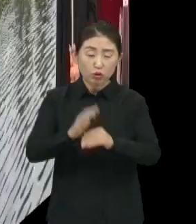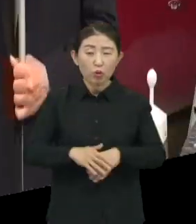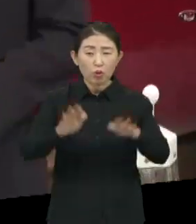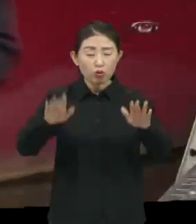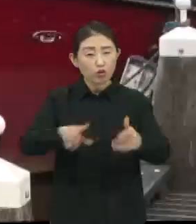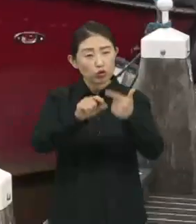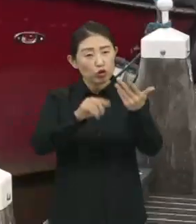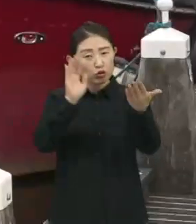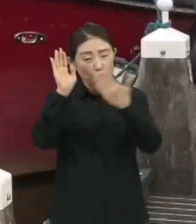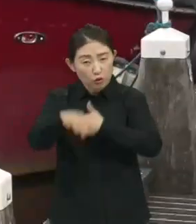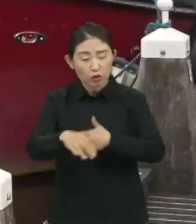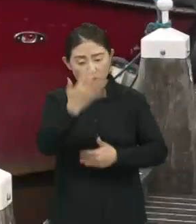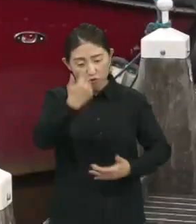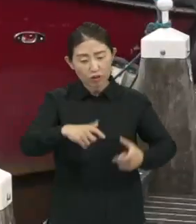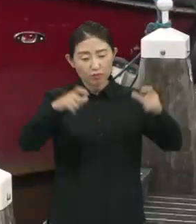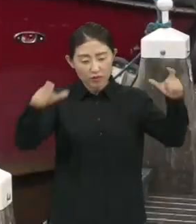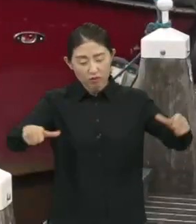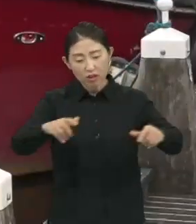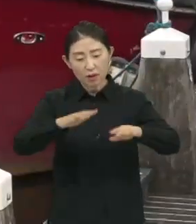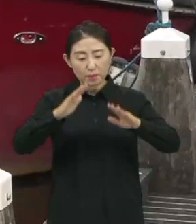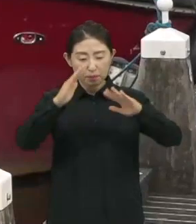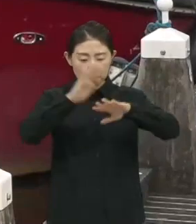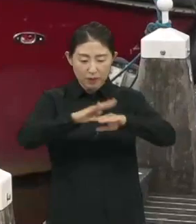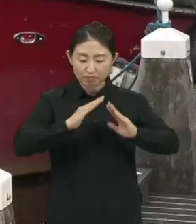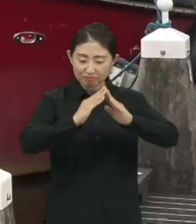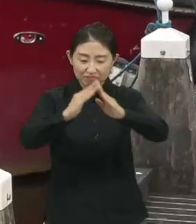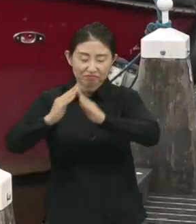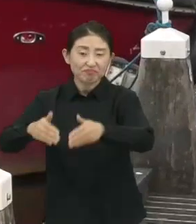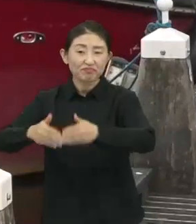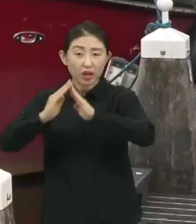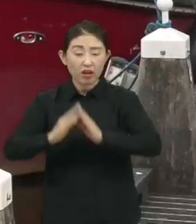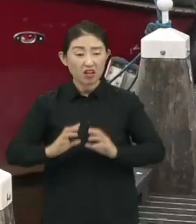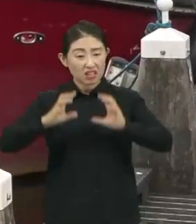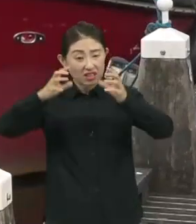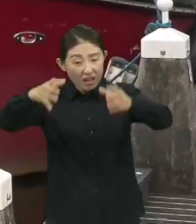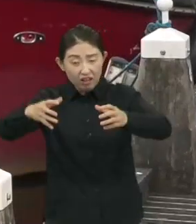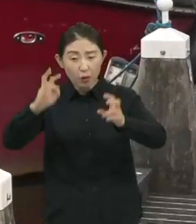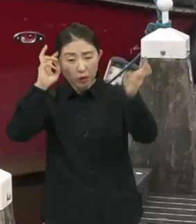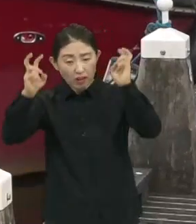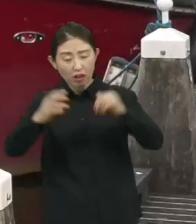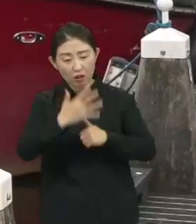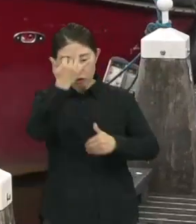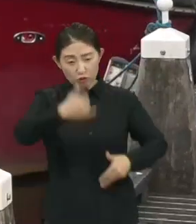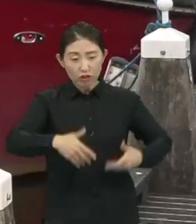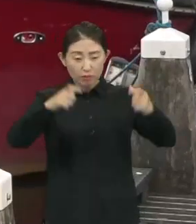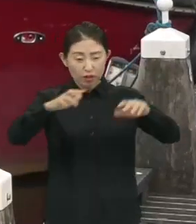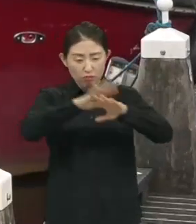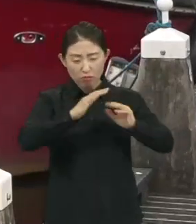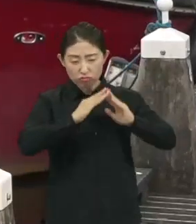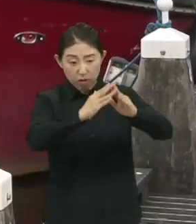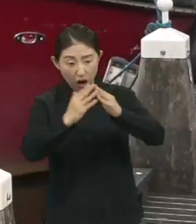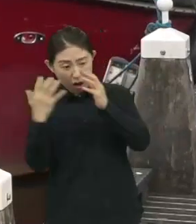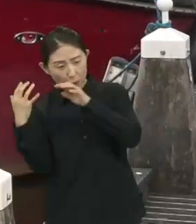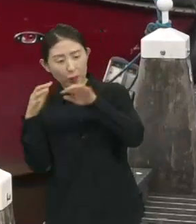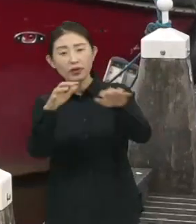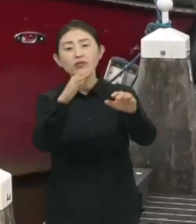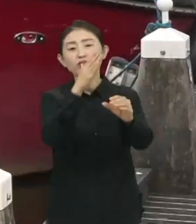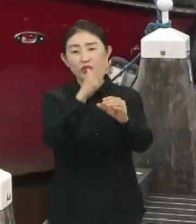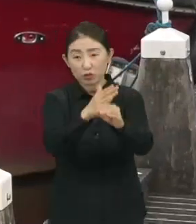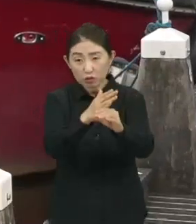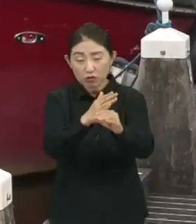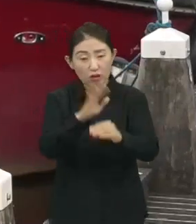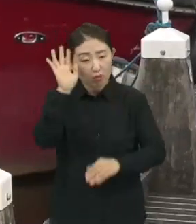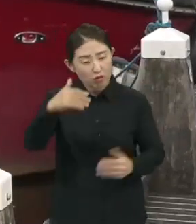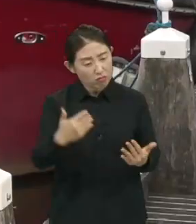예정입니다. 세계적인 기업들의 관심이 국내 최대 스마트팜 단지를 조성 중인 충남으로 모이면서 충남 스마트